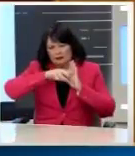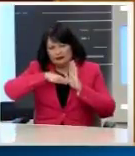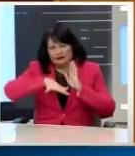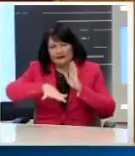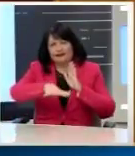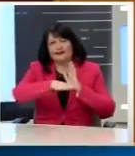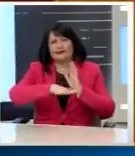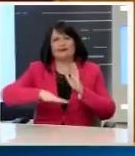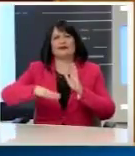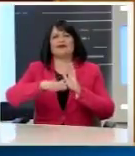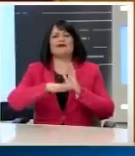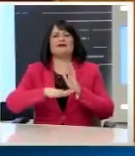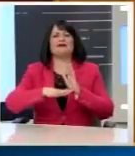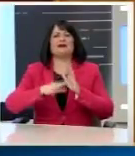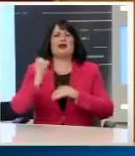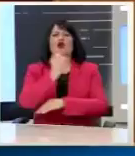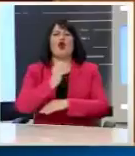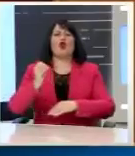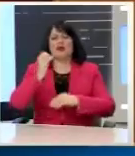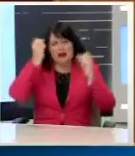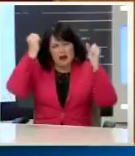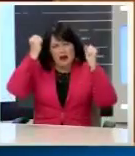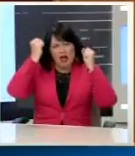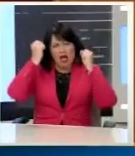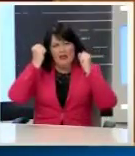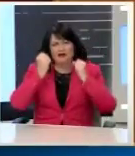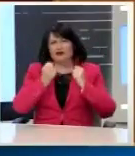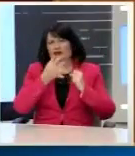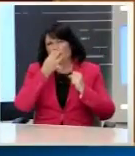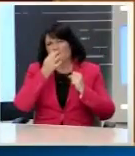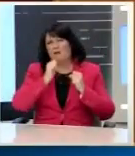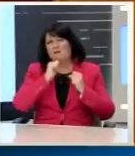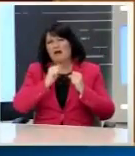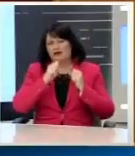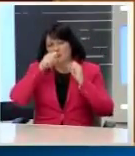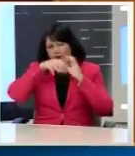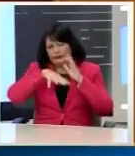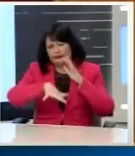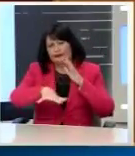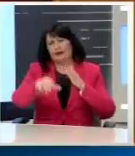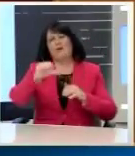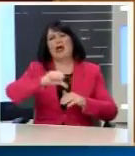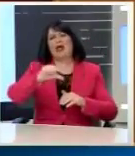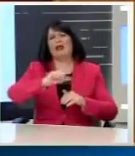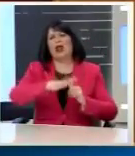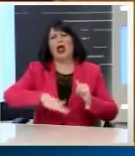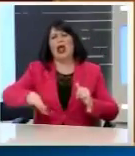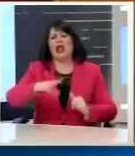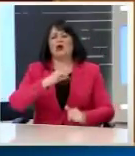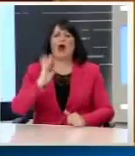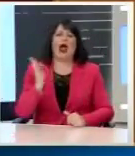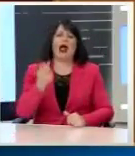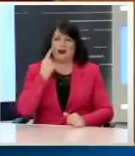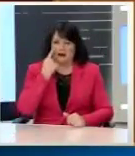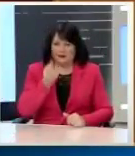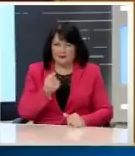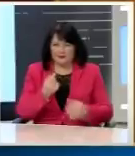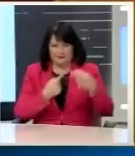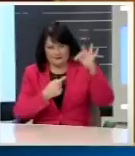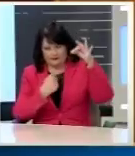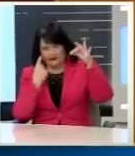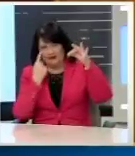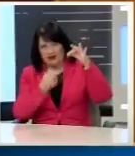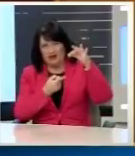πετρέλαιο και είχαμε την οικολογική αυτή καταστροφή, τη μόλυνση στον Σαρονικό. Εάν κάποιος λοιπόν όλες αυτές τις